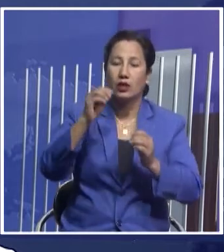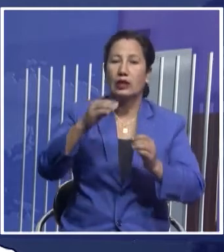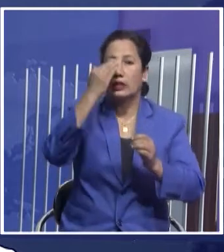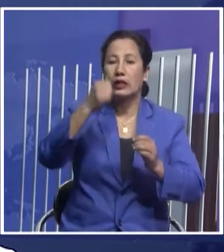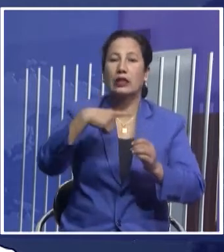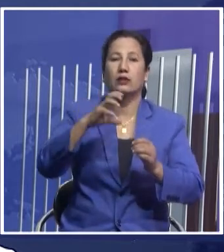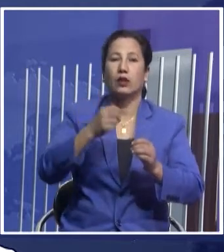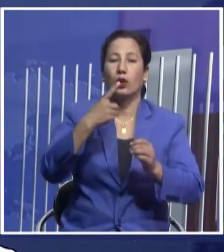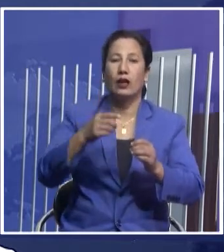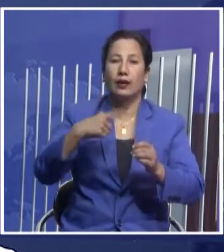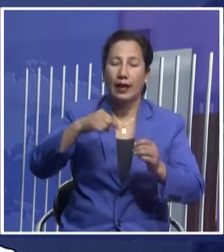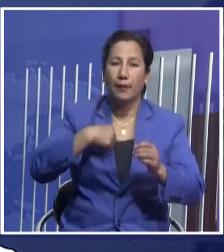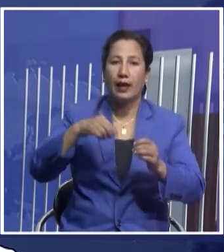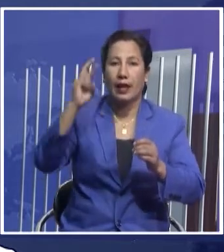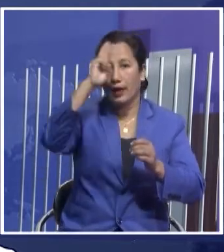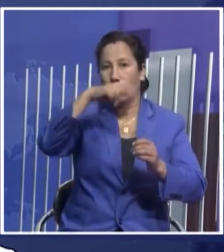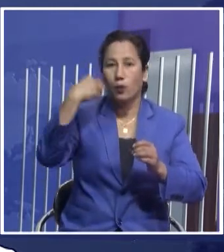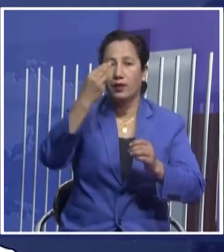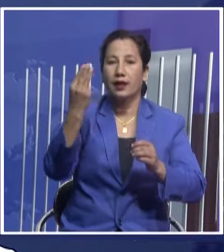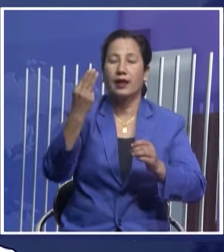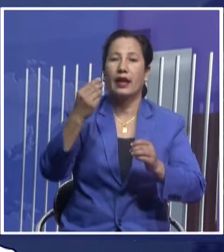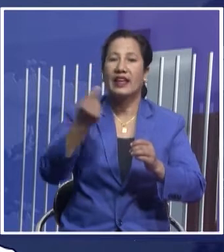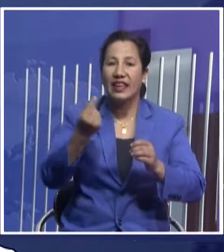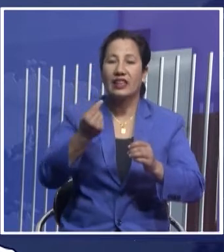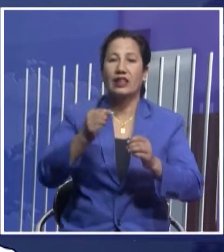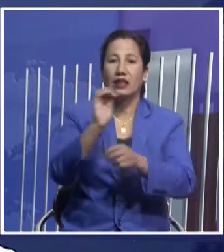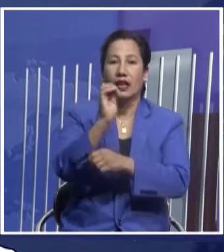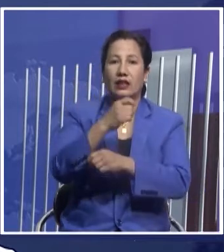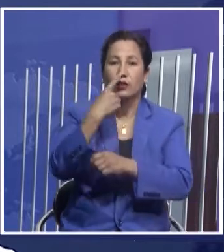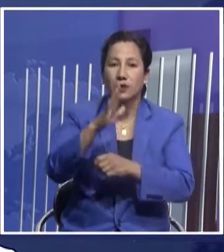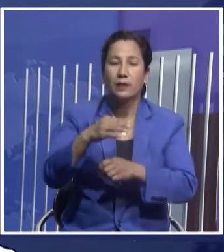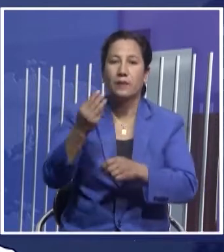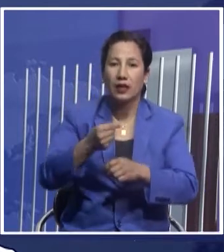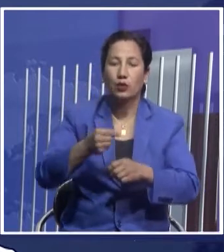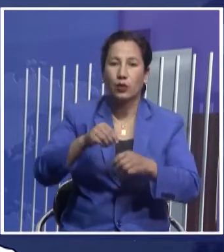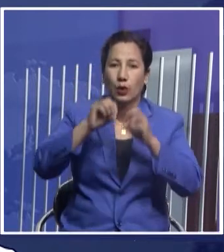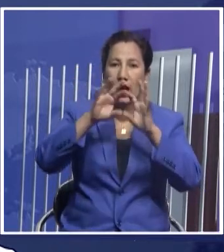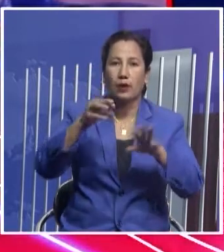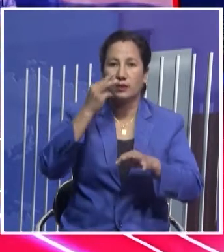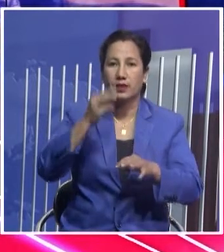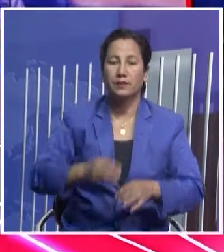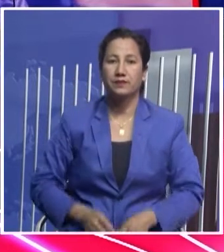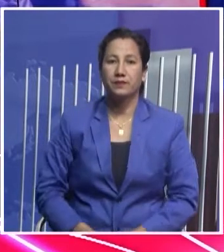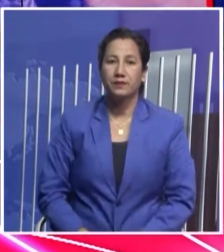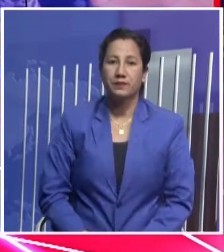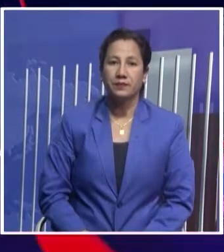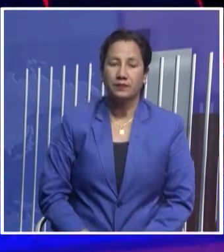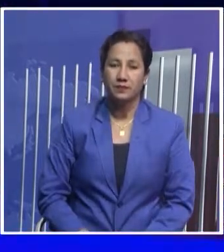होला भनेर हामीले रूपन्देहीका केही नागरिकलाई सोधेका छौँ। हेरौँ आजको आवाजमा।